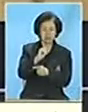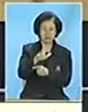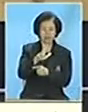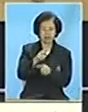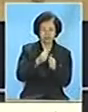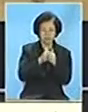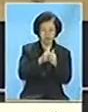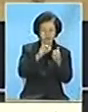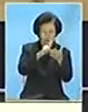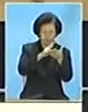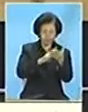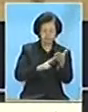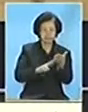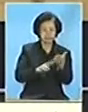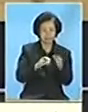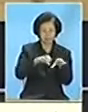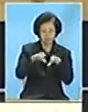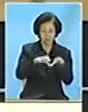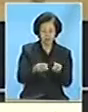านที่จัดไว้ให้ท่านสมาชิกค่ะ